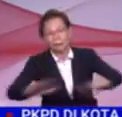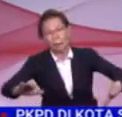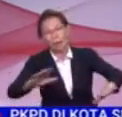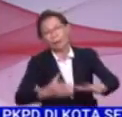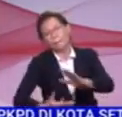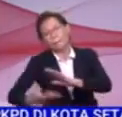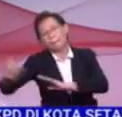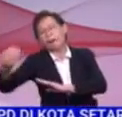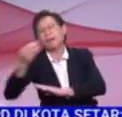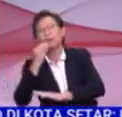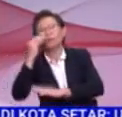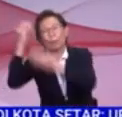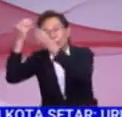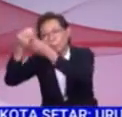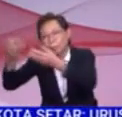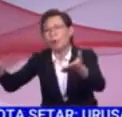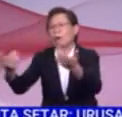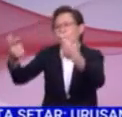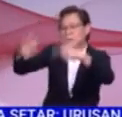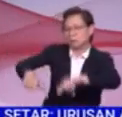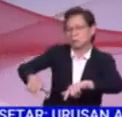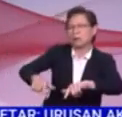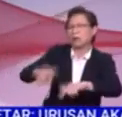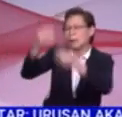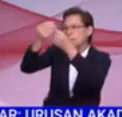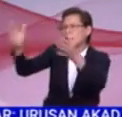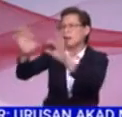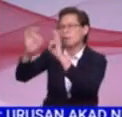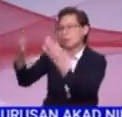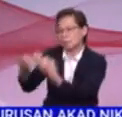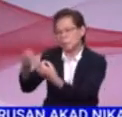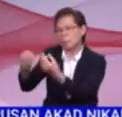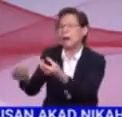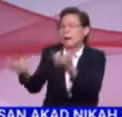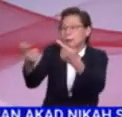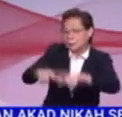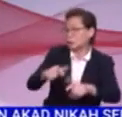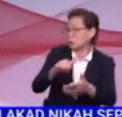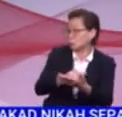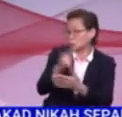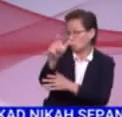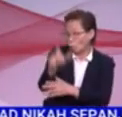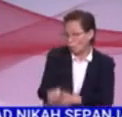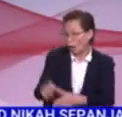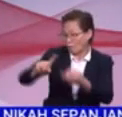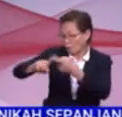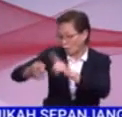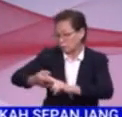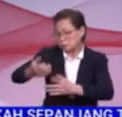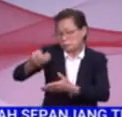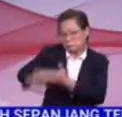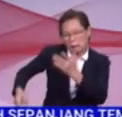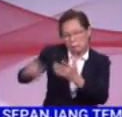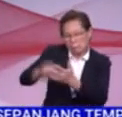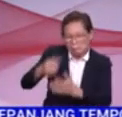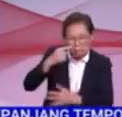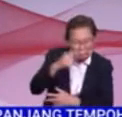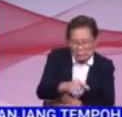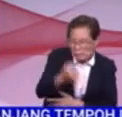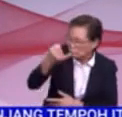pulang ke rumah untuk memaklumkan kejadian itu kepada ahli keluarganya. Sementara seorang lagi rakannya gagal